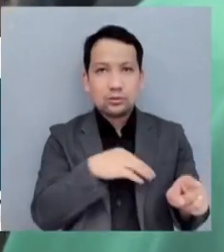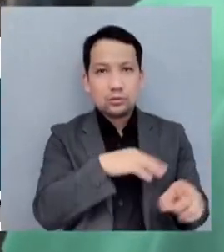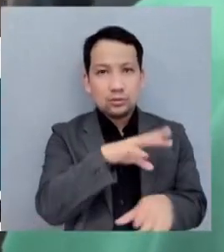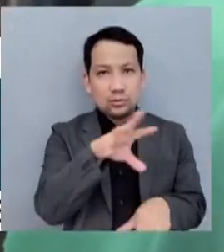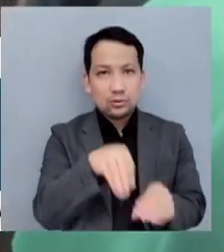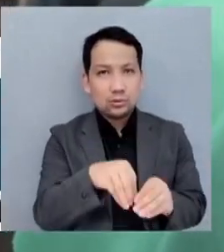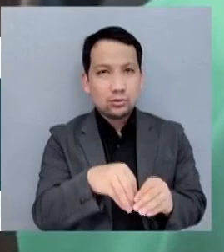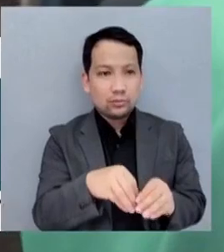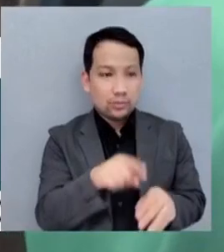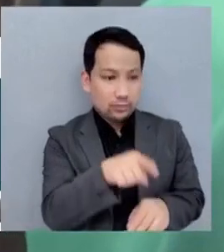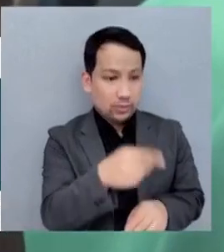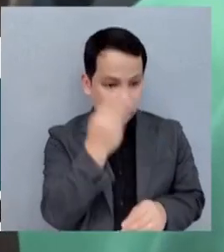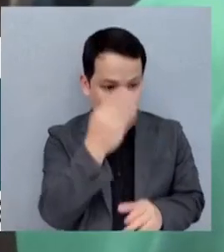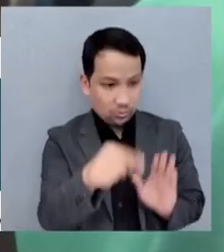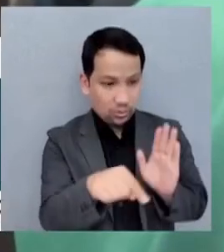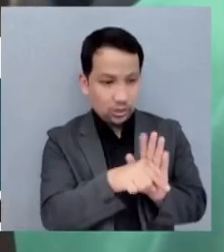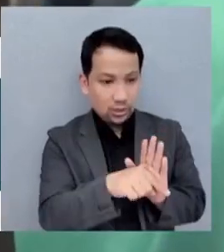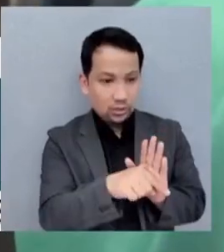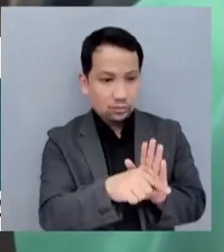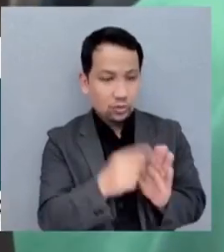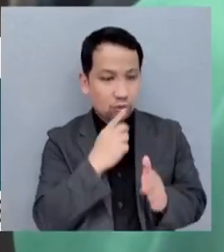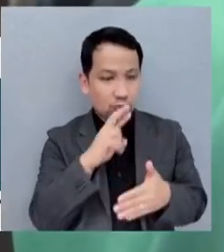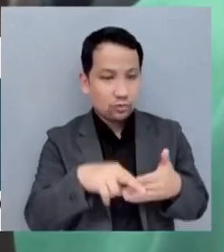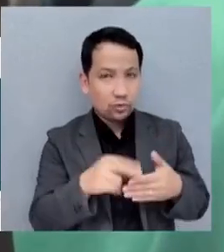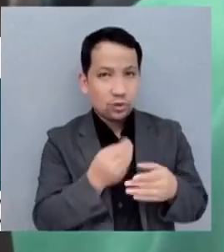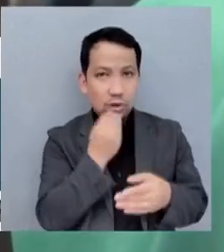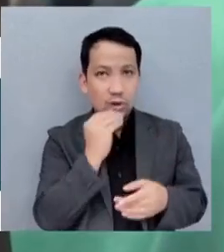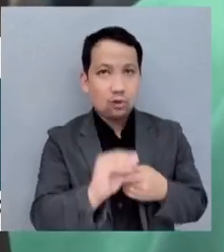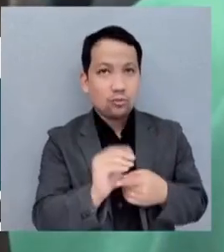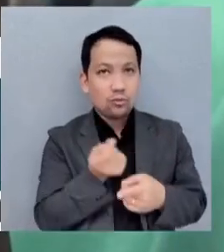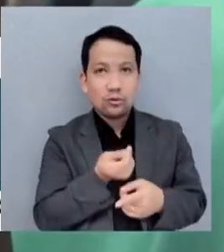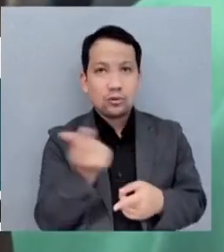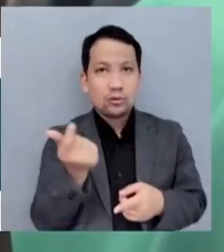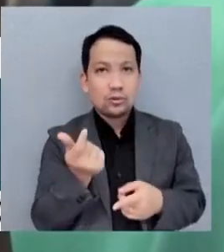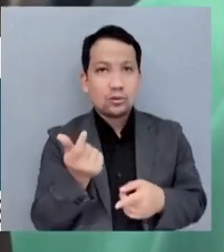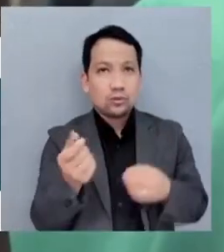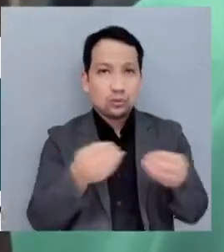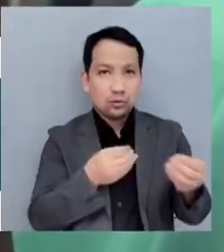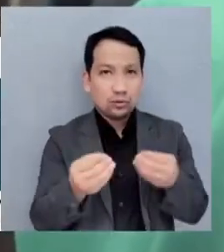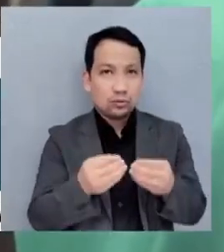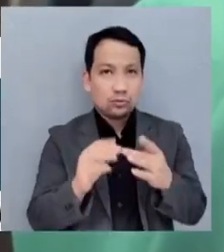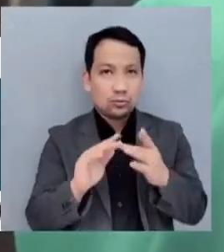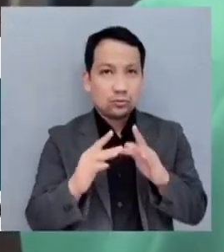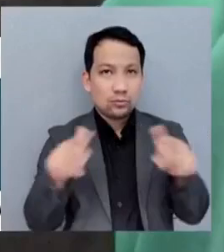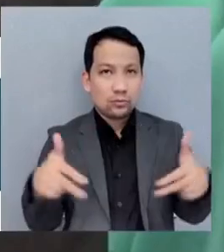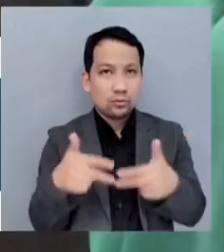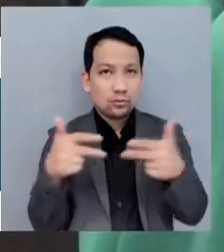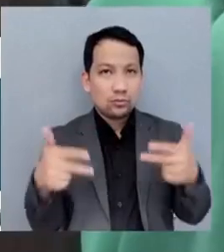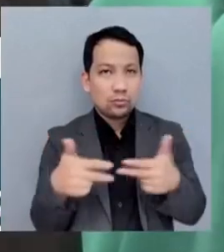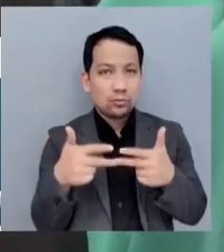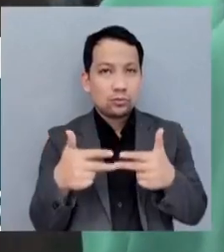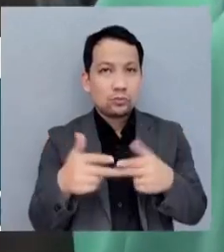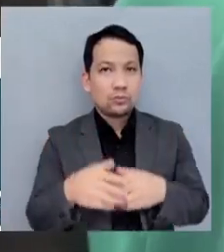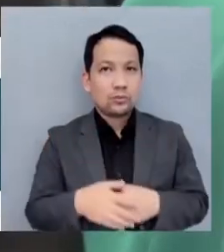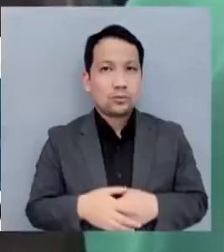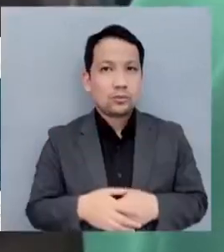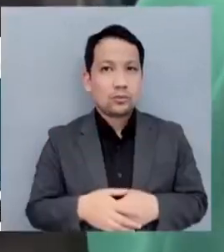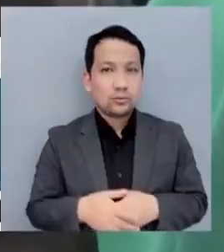mo ang mga order sa'yo na mag-operate ng Isabong operation. Ako sinabihan